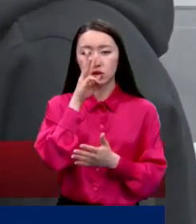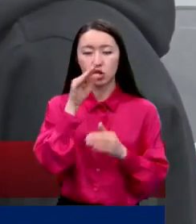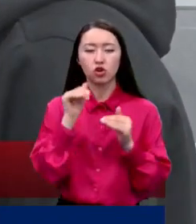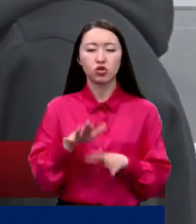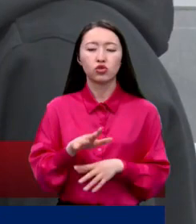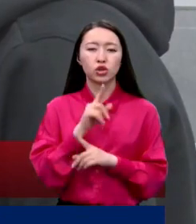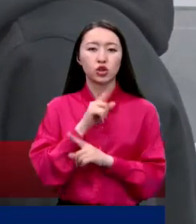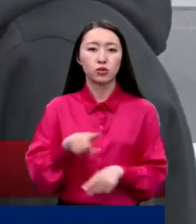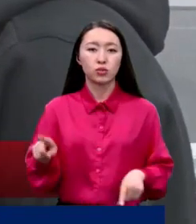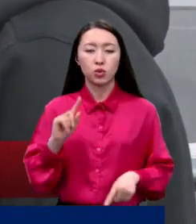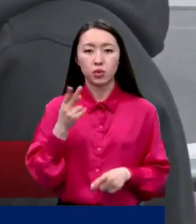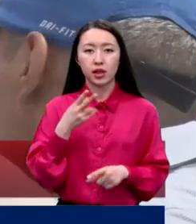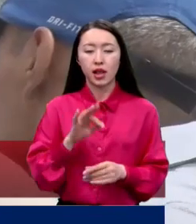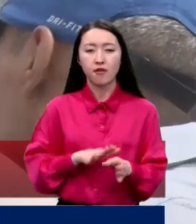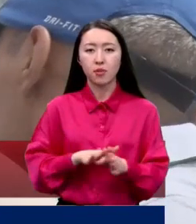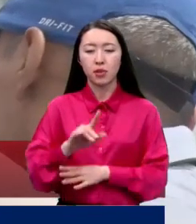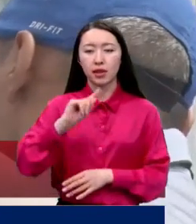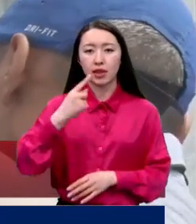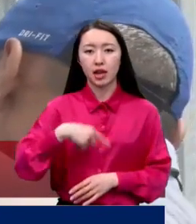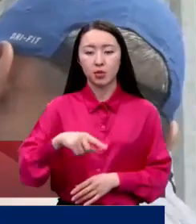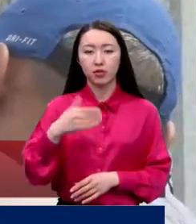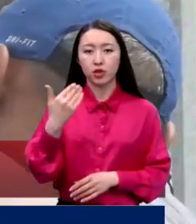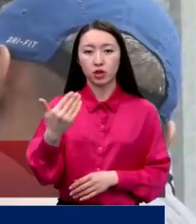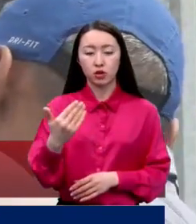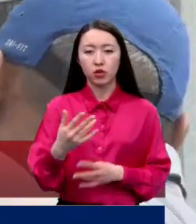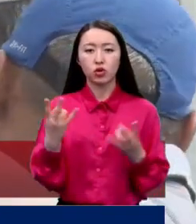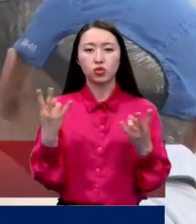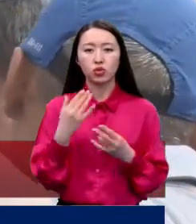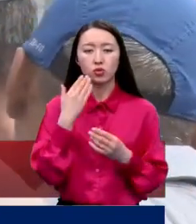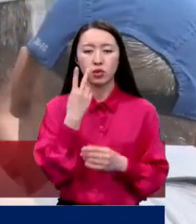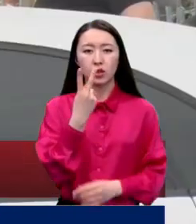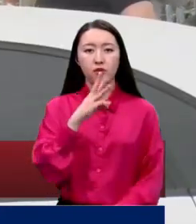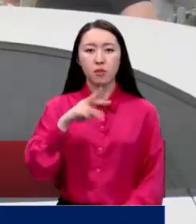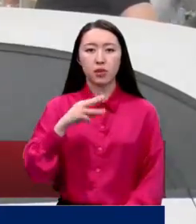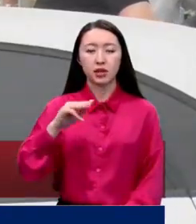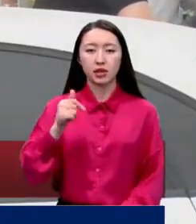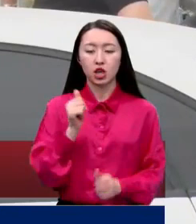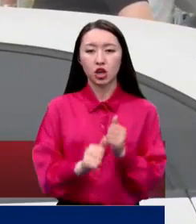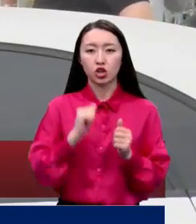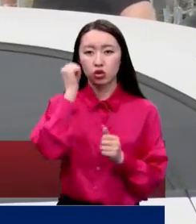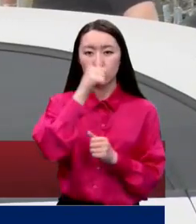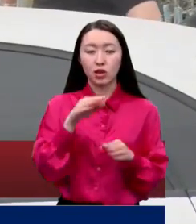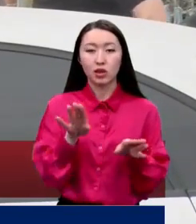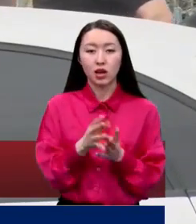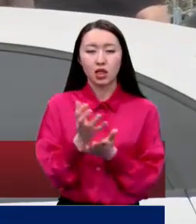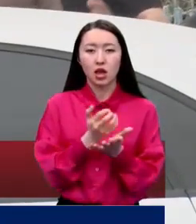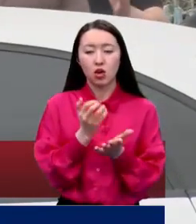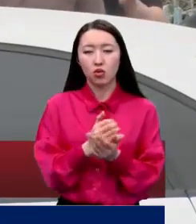решится. Дело в том, что для выполнения требований работников требуется более 2 миллиардов тенге ежегодно. Таких